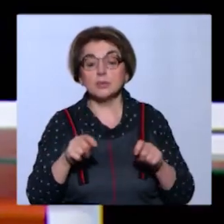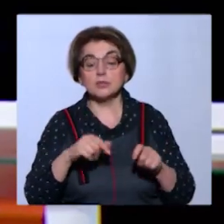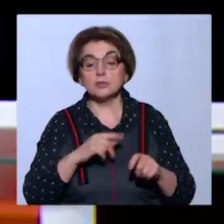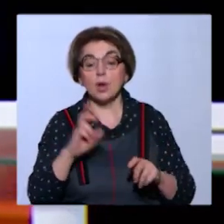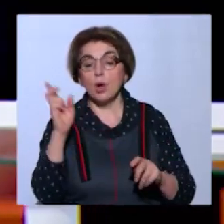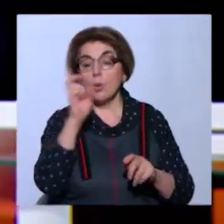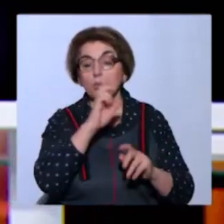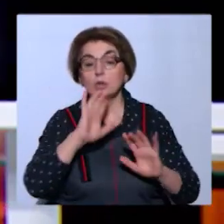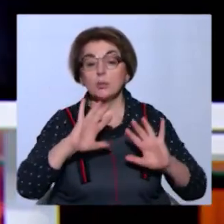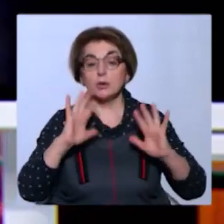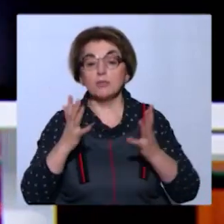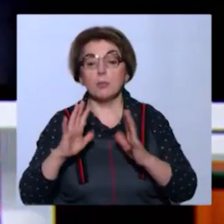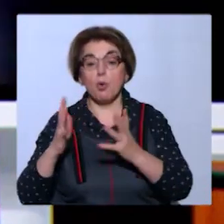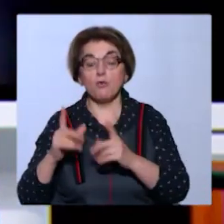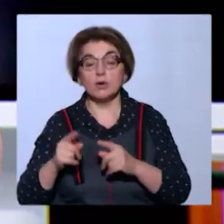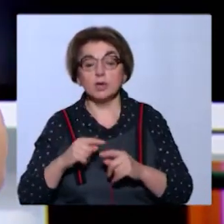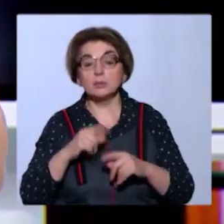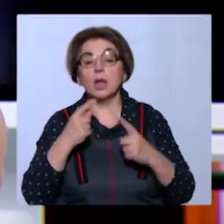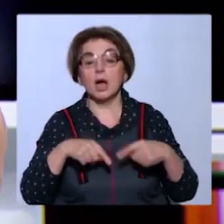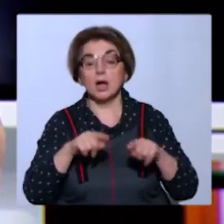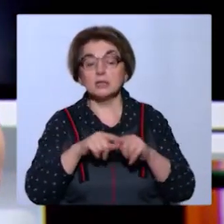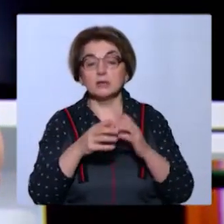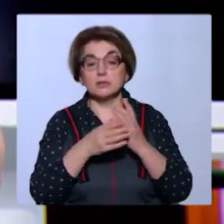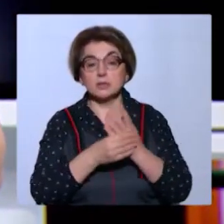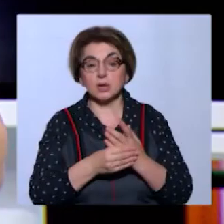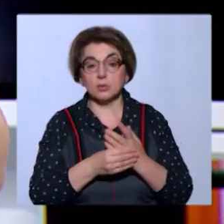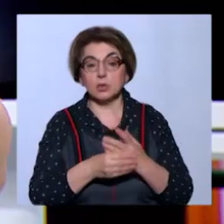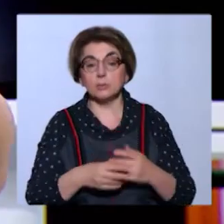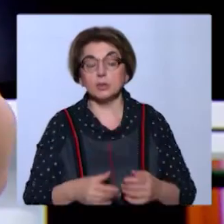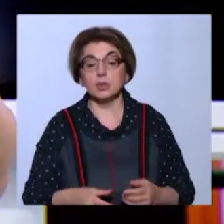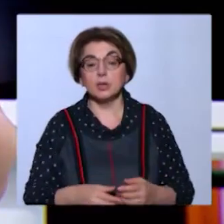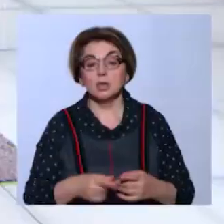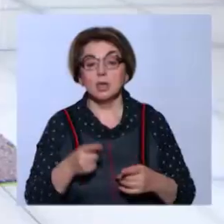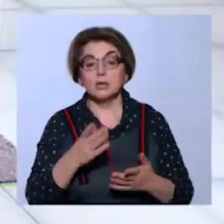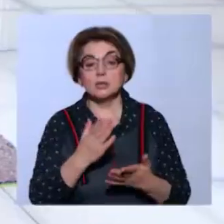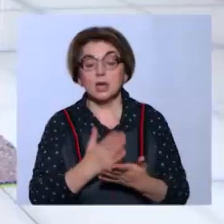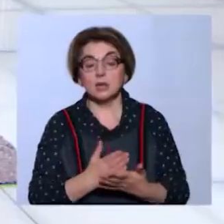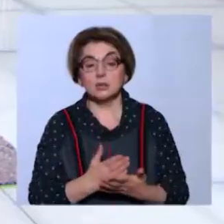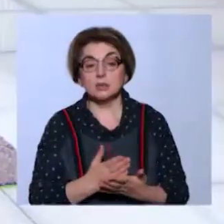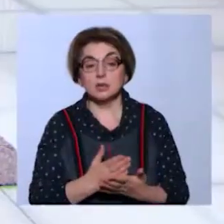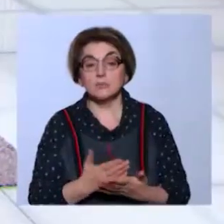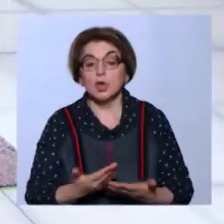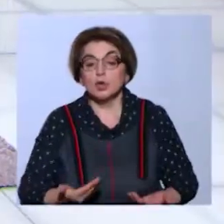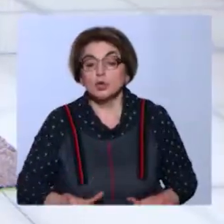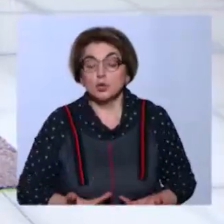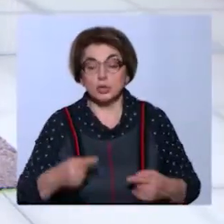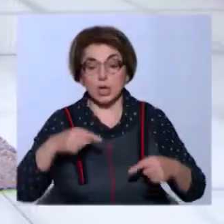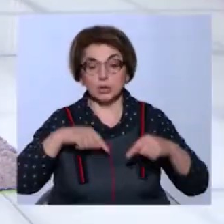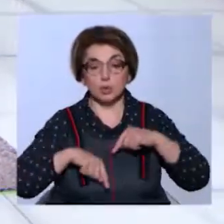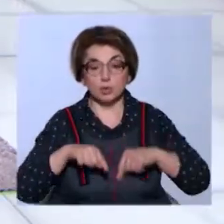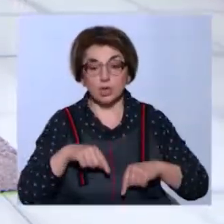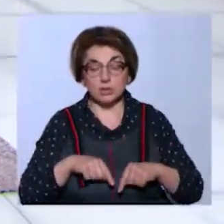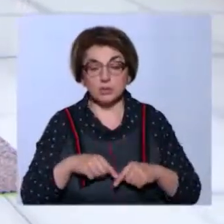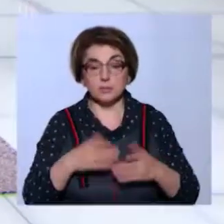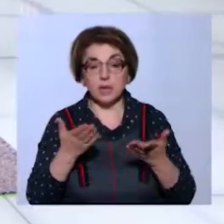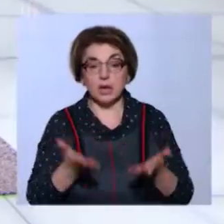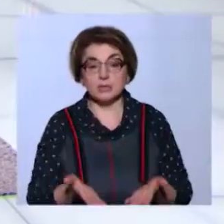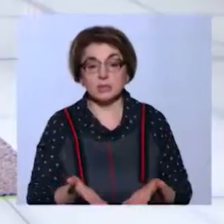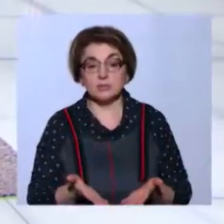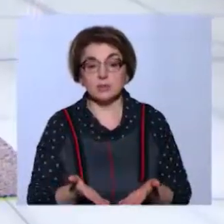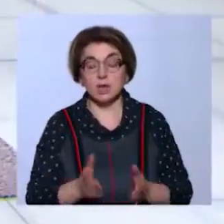და სხეულები, მატერიალური სხეულები. ეს არის ცოცხალი ორგანიზმები და